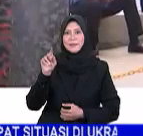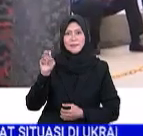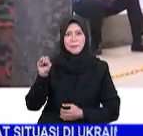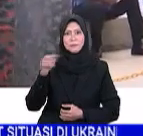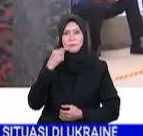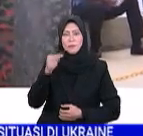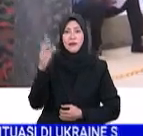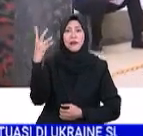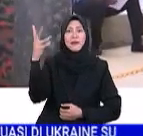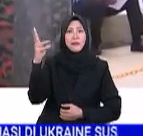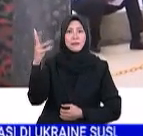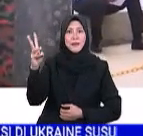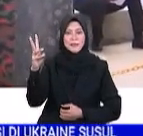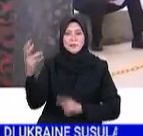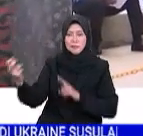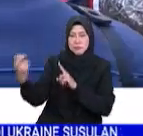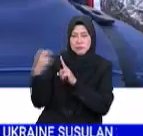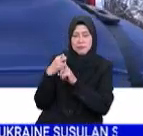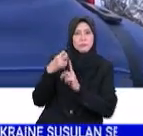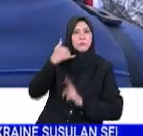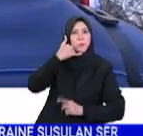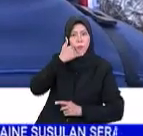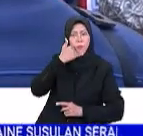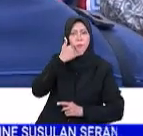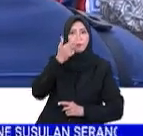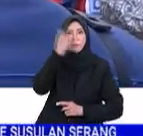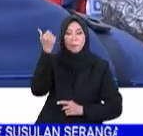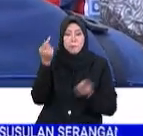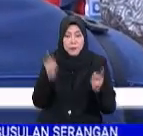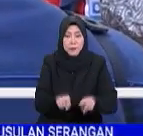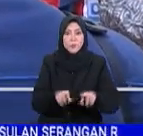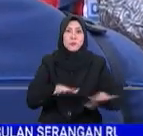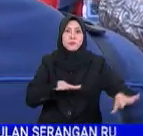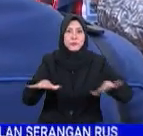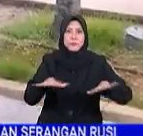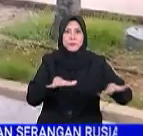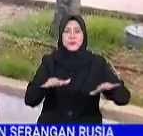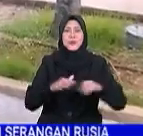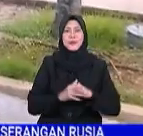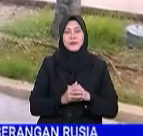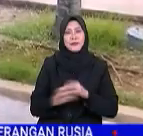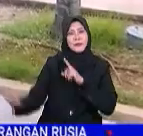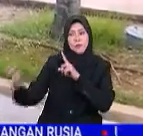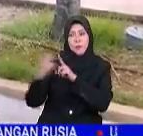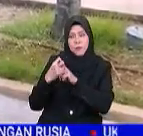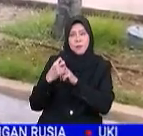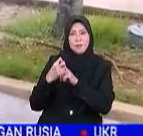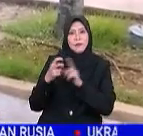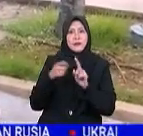panggilan kecemasan diterima di Putrajaya susulan gegaran itu. Antara panggilan diterima